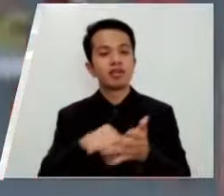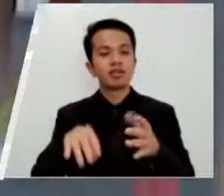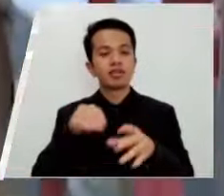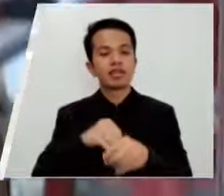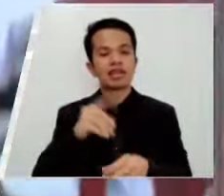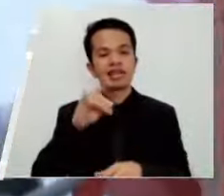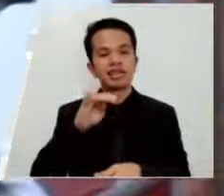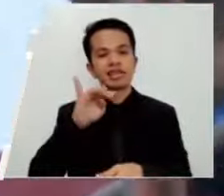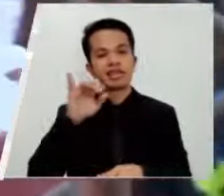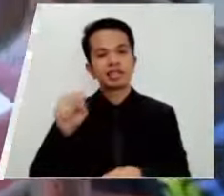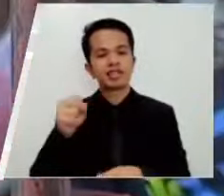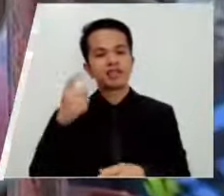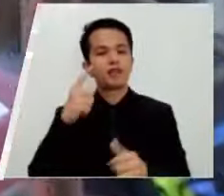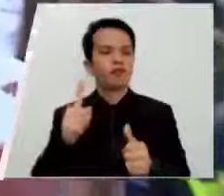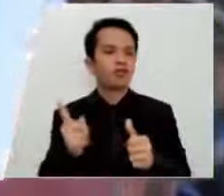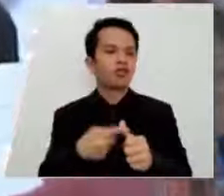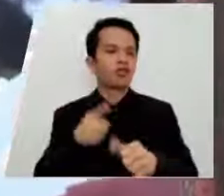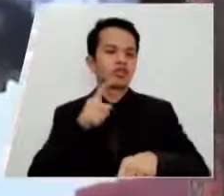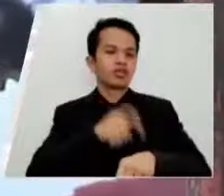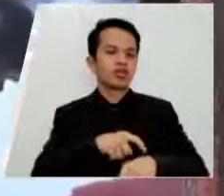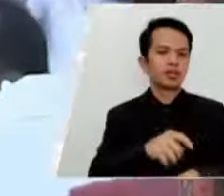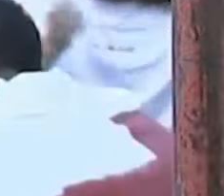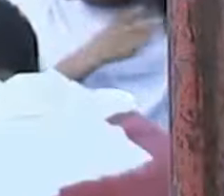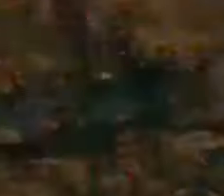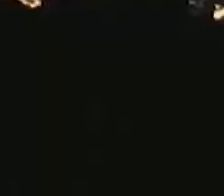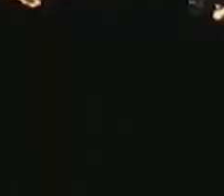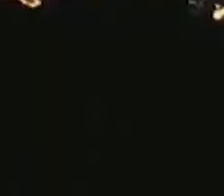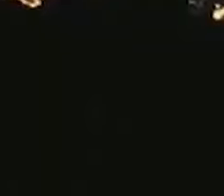sa kauna-unahang pagkakataon.